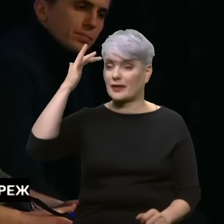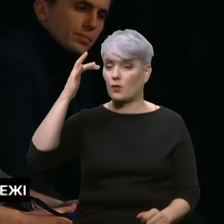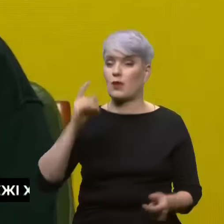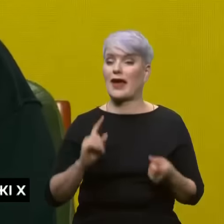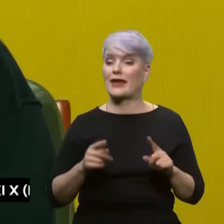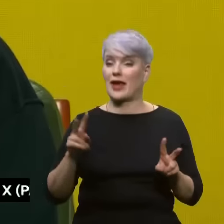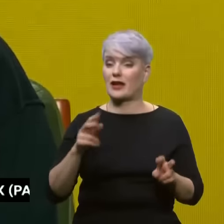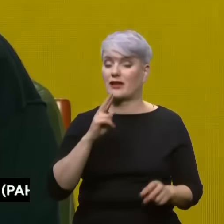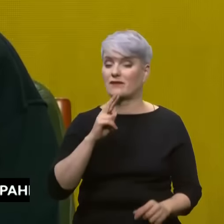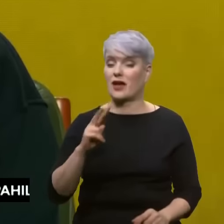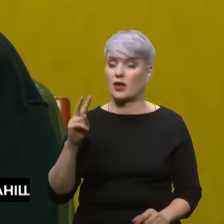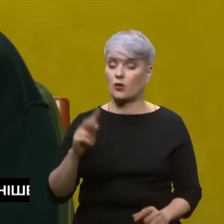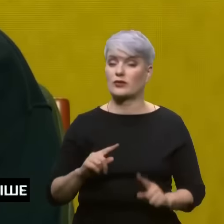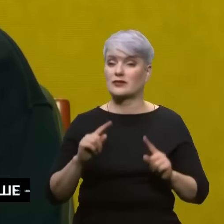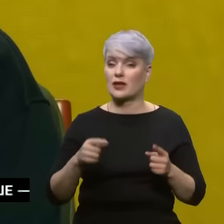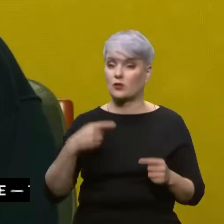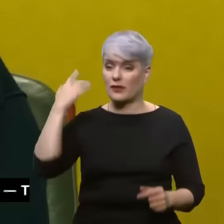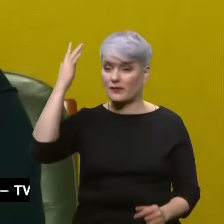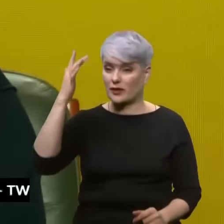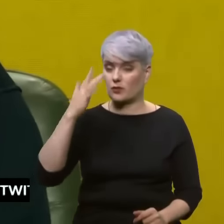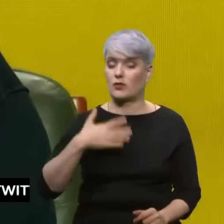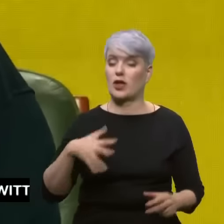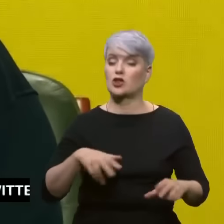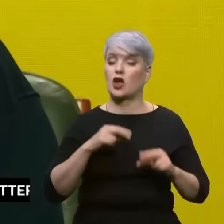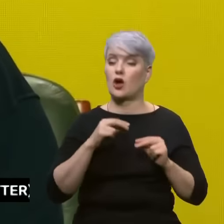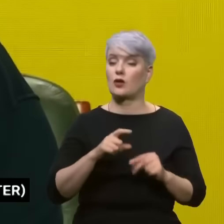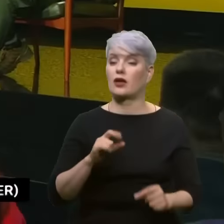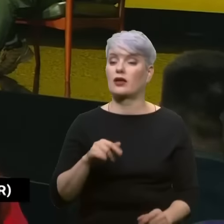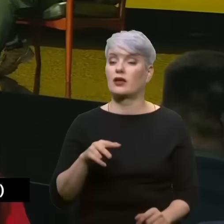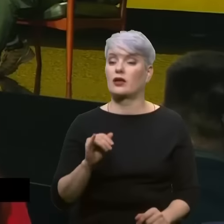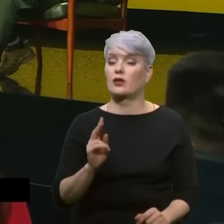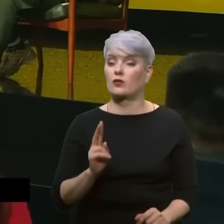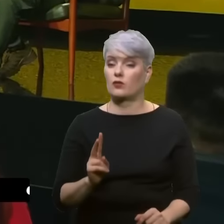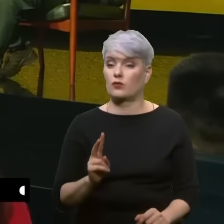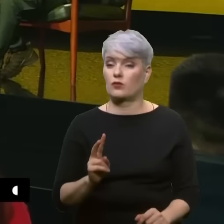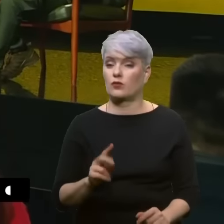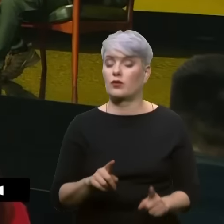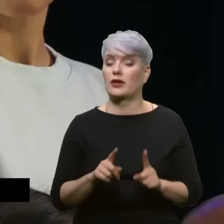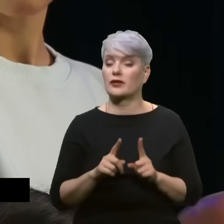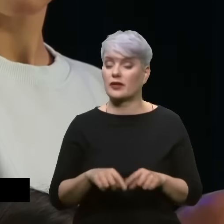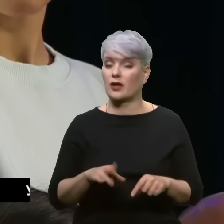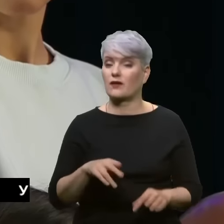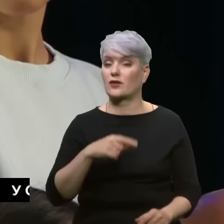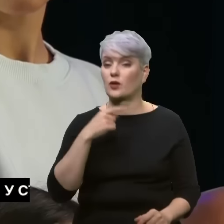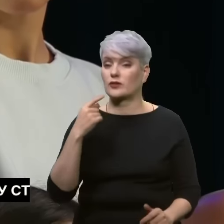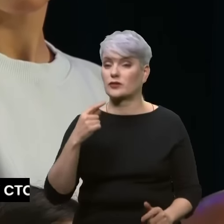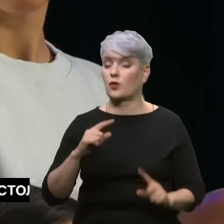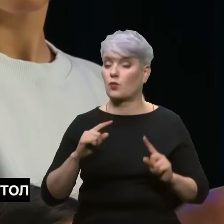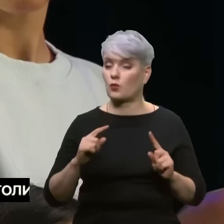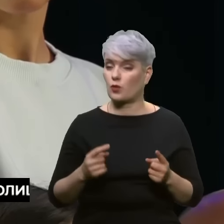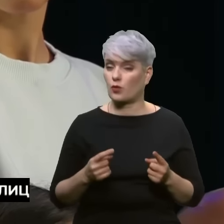тому затримали у Криму. Також наш колега Дмитро Хилюк, який також перебуває в російському полоні